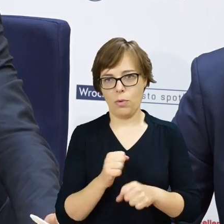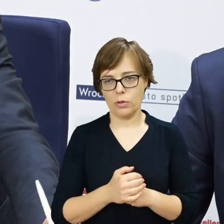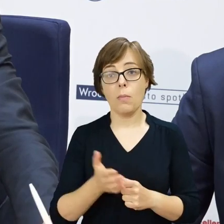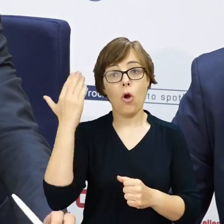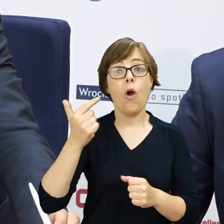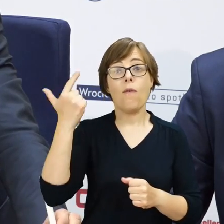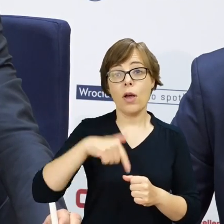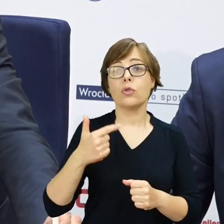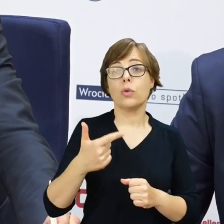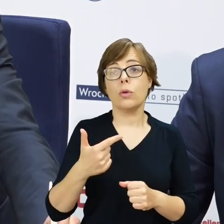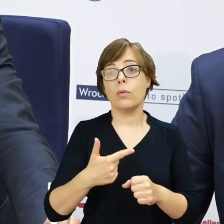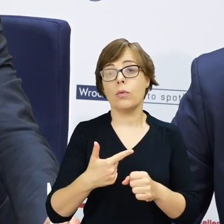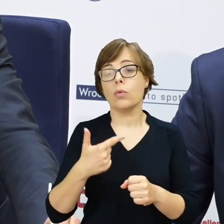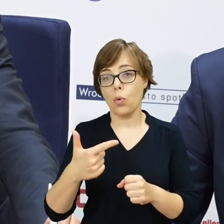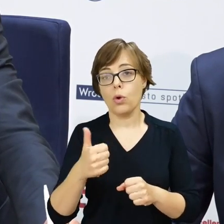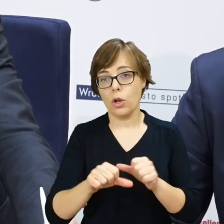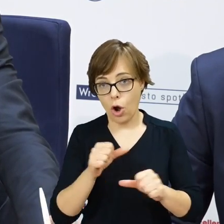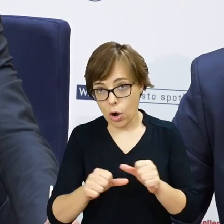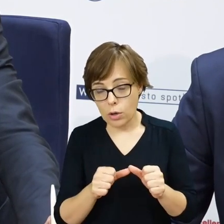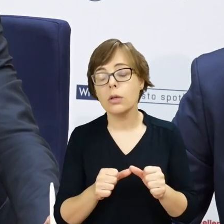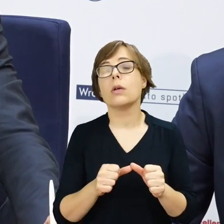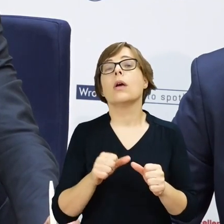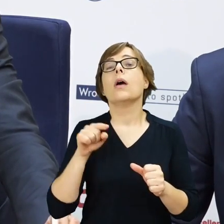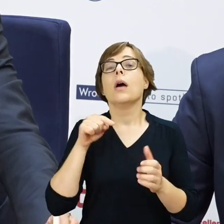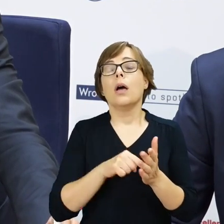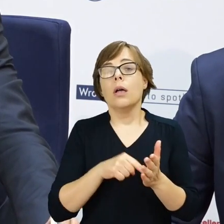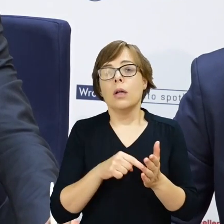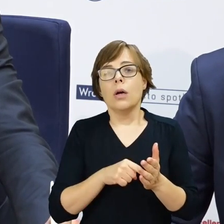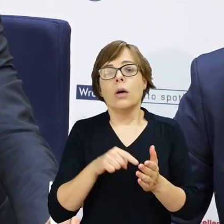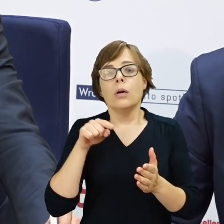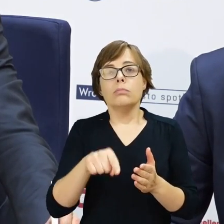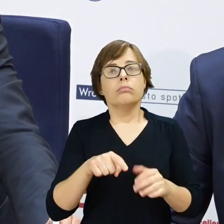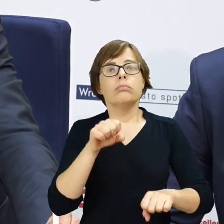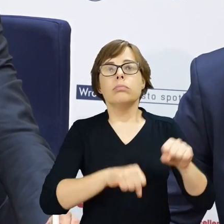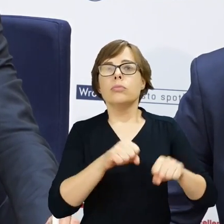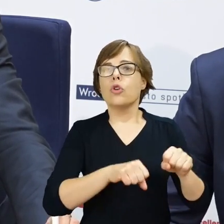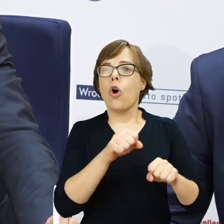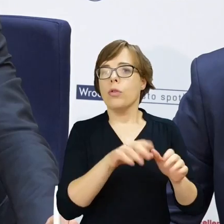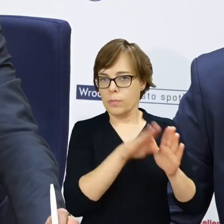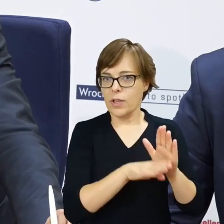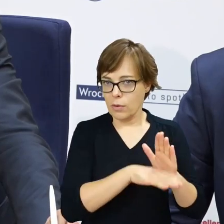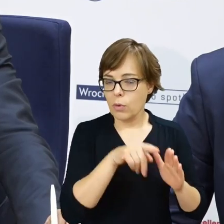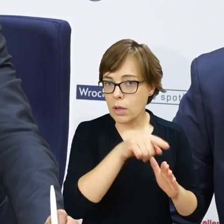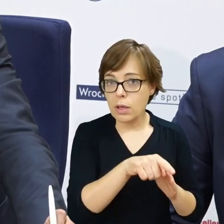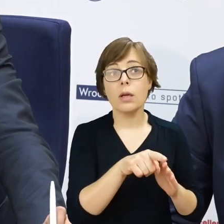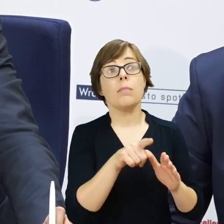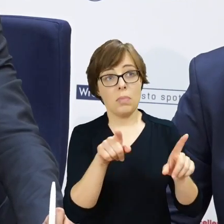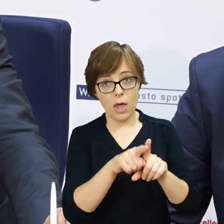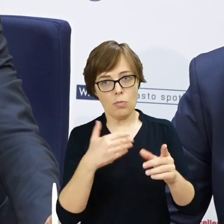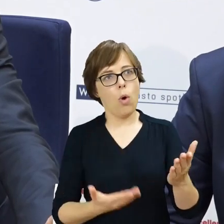życie, to postępowanie przed sądem powszechnym, sprawa cywilna o dostęp do informacji, też